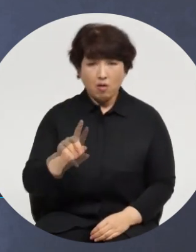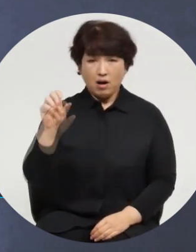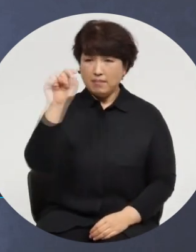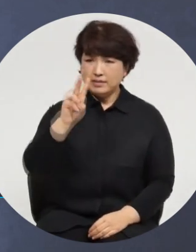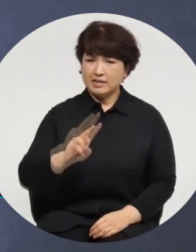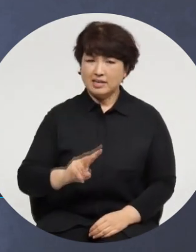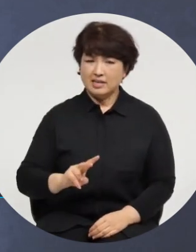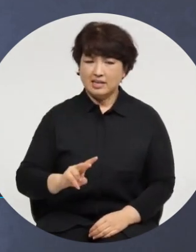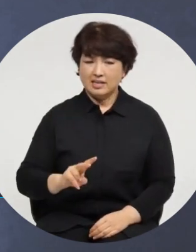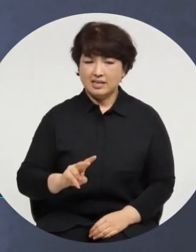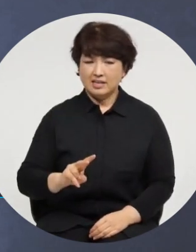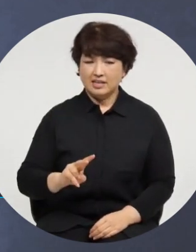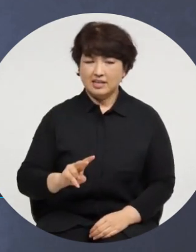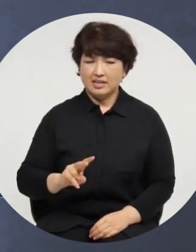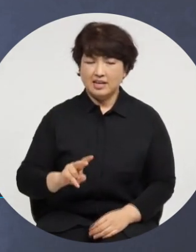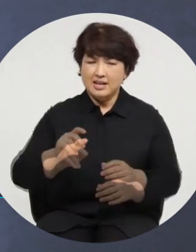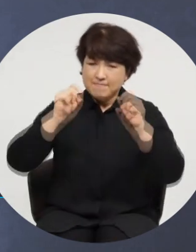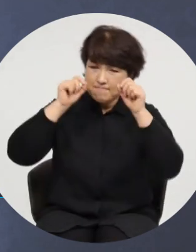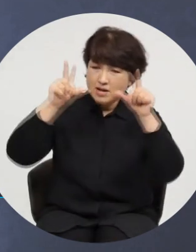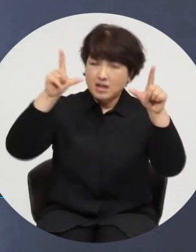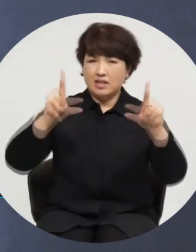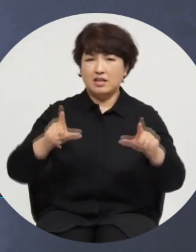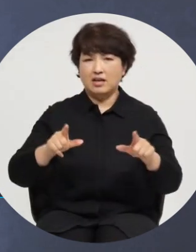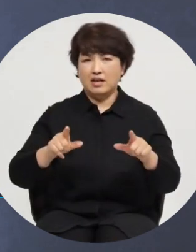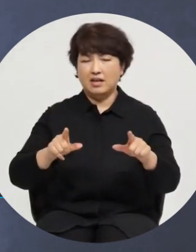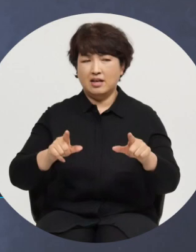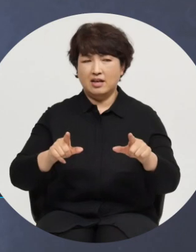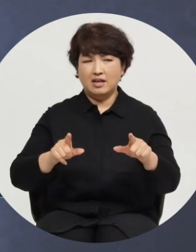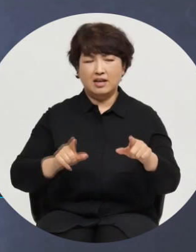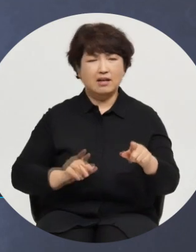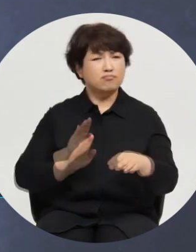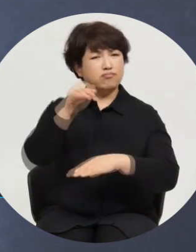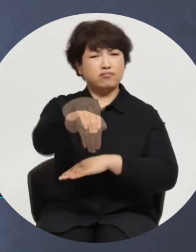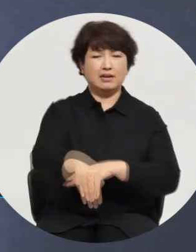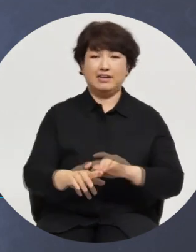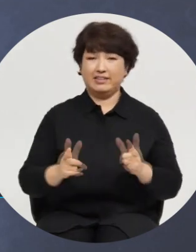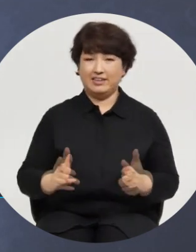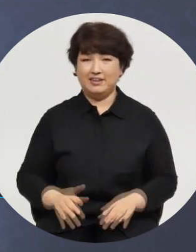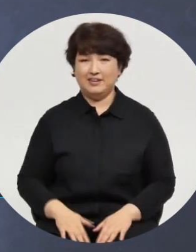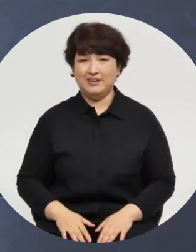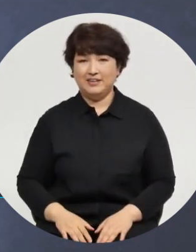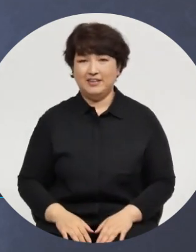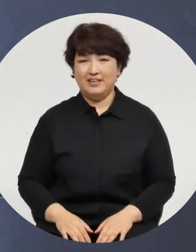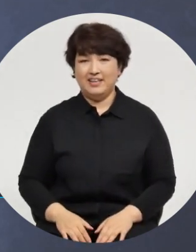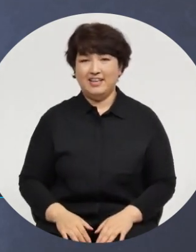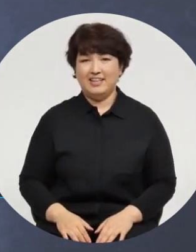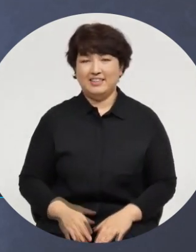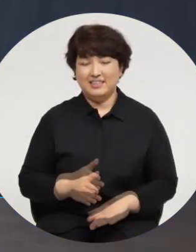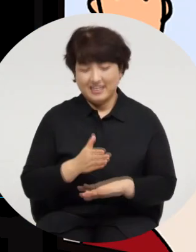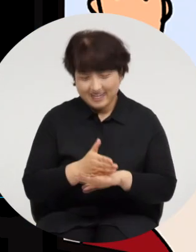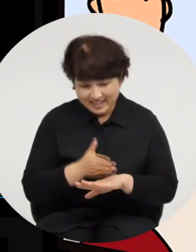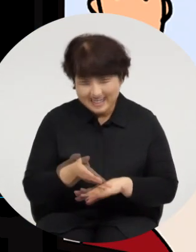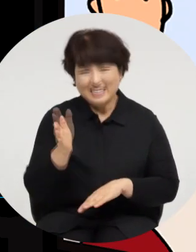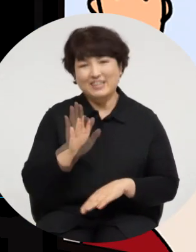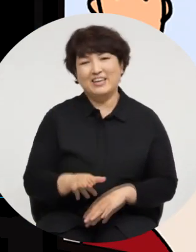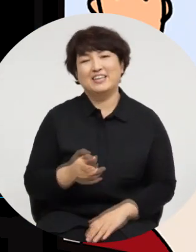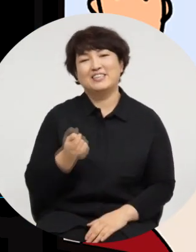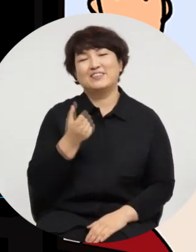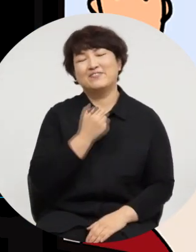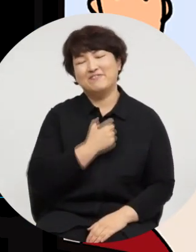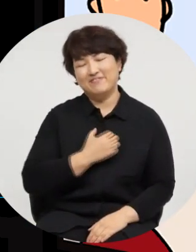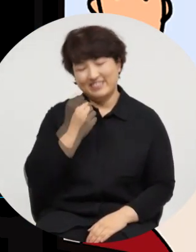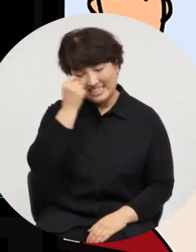우리가 그렇게 갑자기 이렇게 모든 걸 떼어 넘어서 갈 수 있는 게 아니다 *